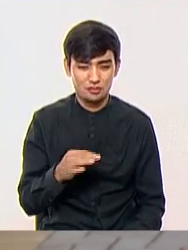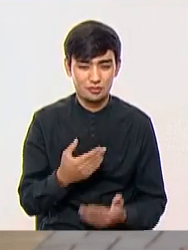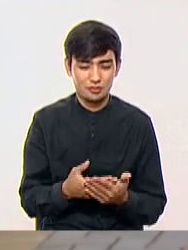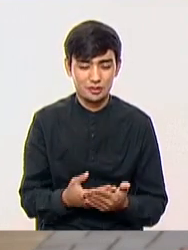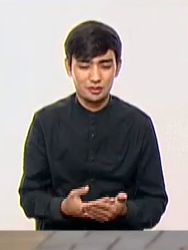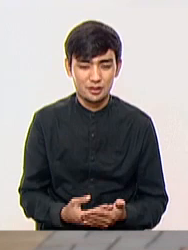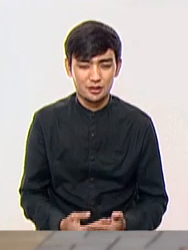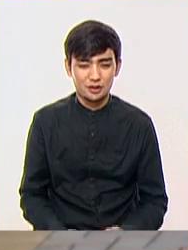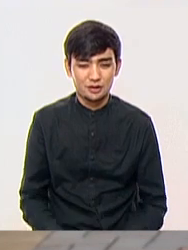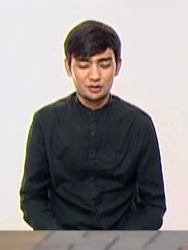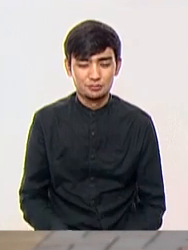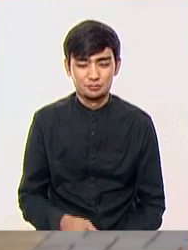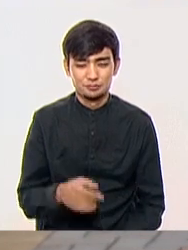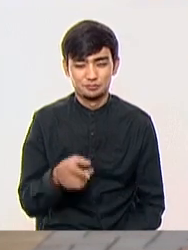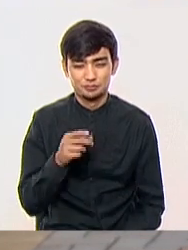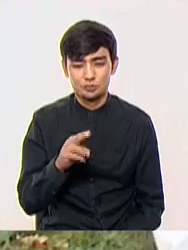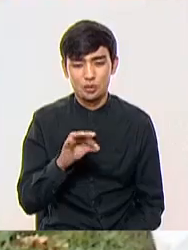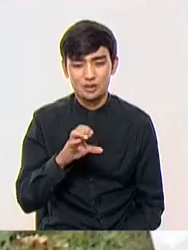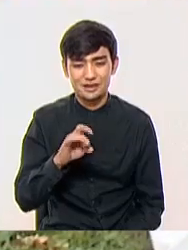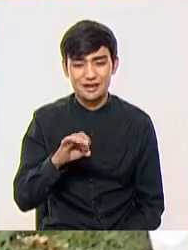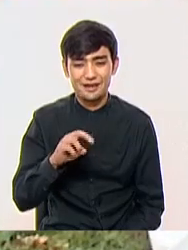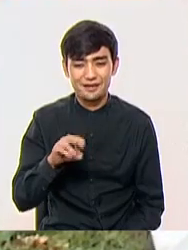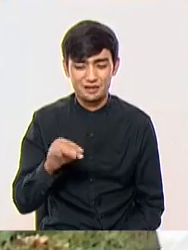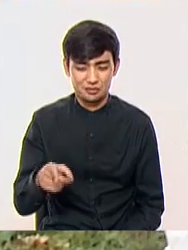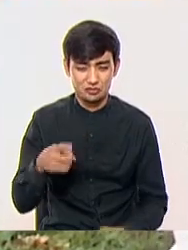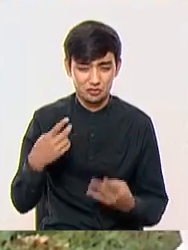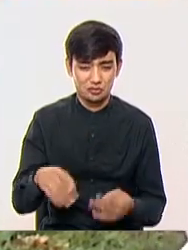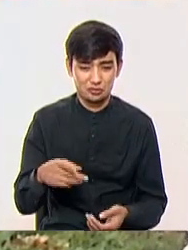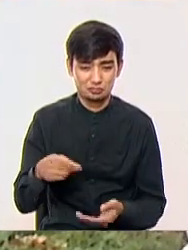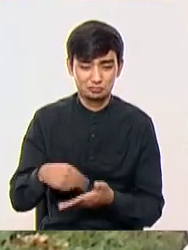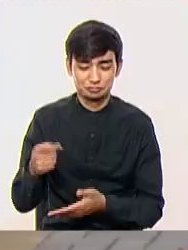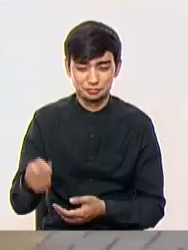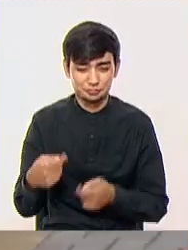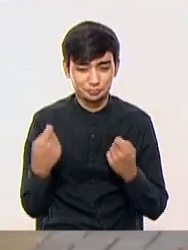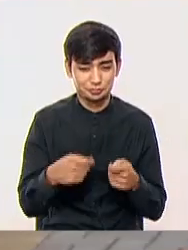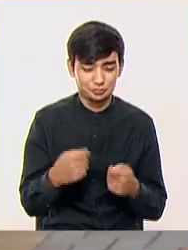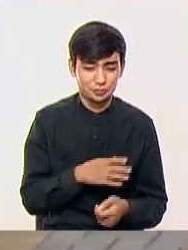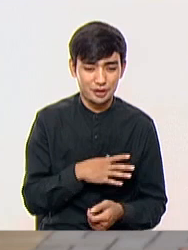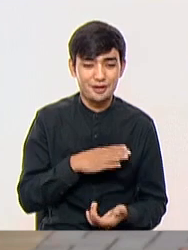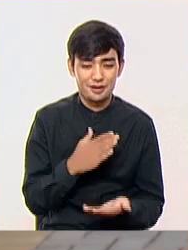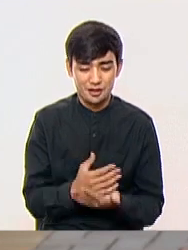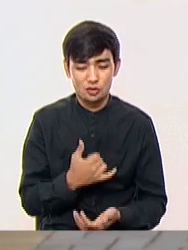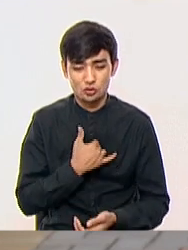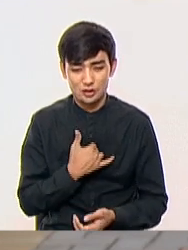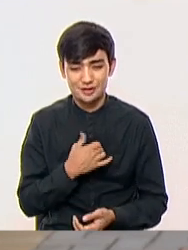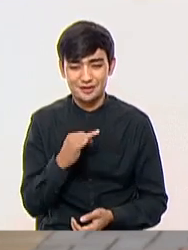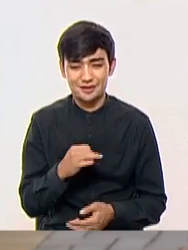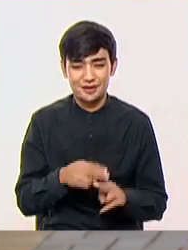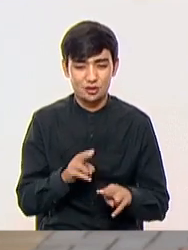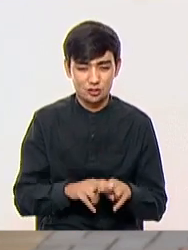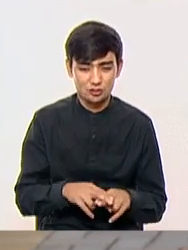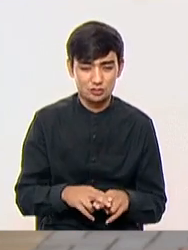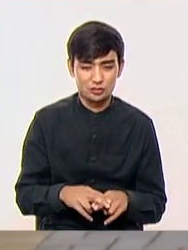так, бесполезных посредников. В то же время есть у нас посредники небольшие, и которые